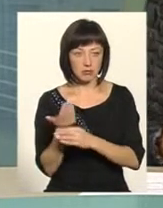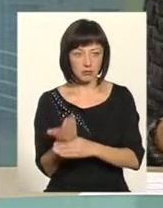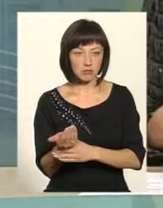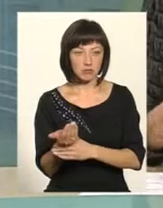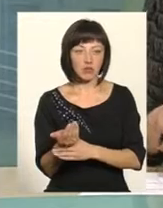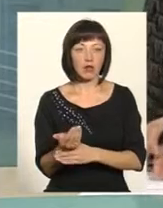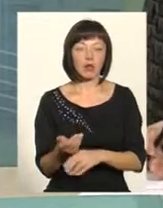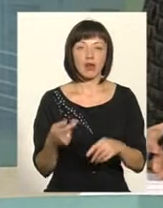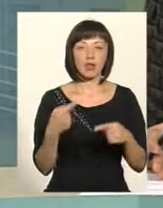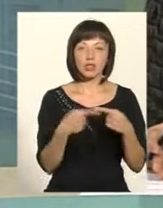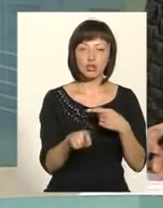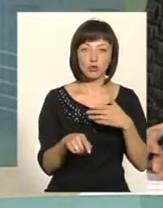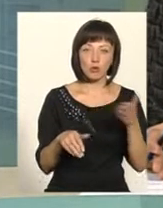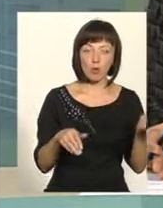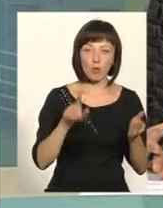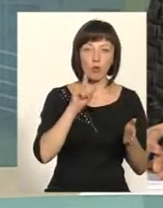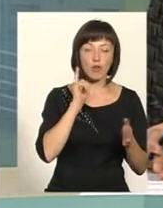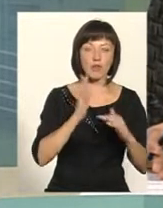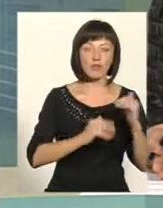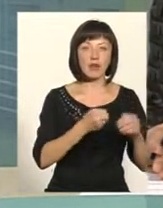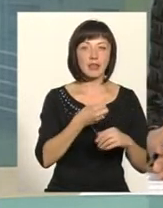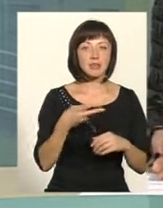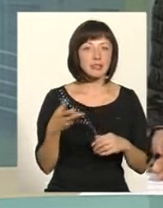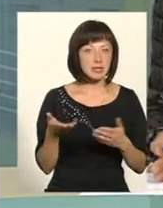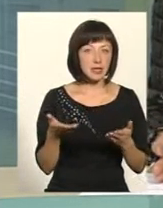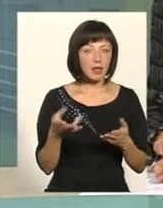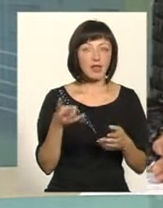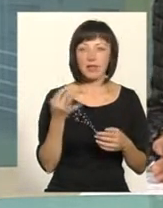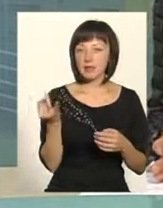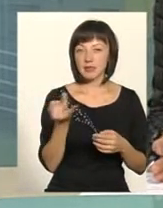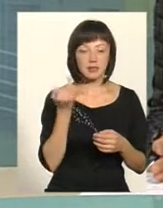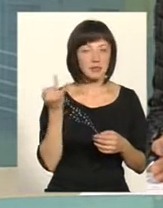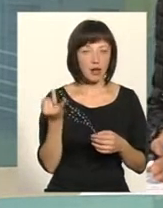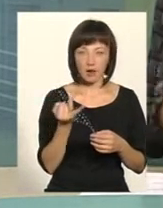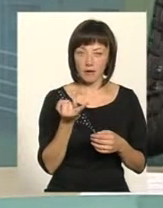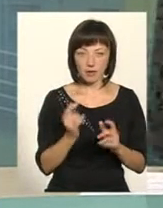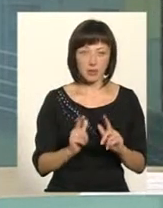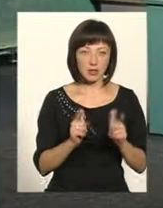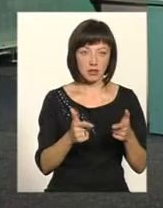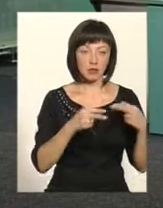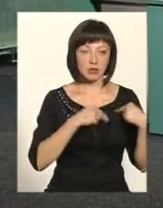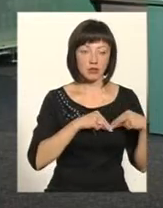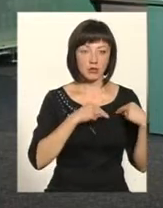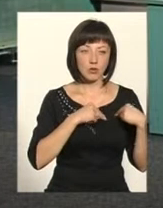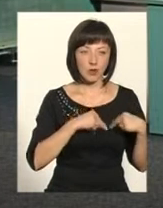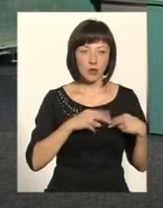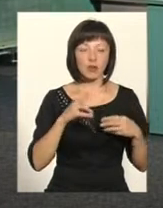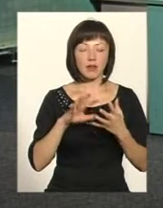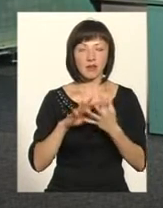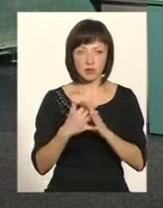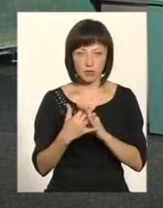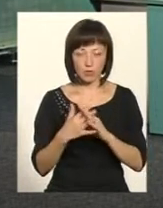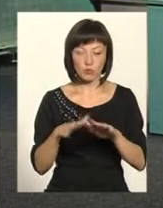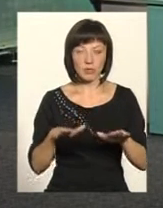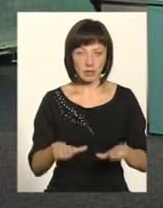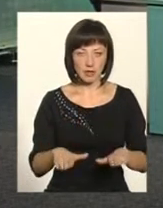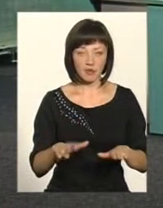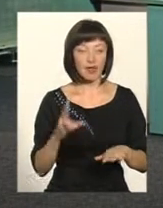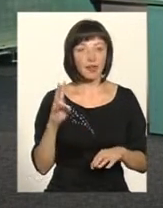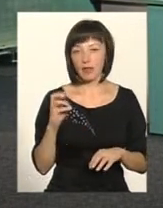боку, молоді фахівці не зацікавлені йти працювати на село,